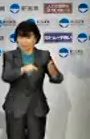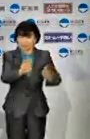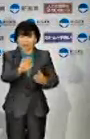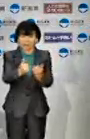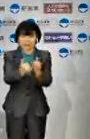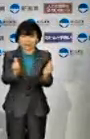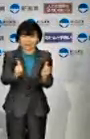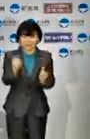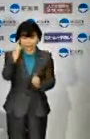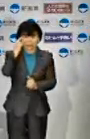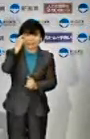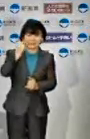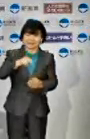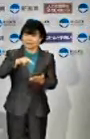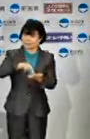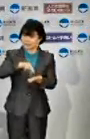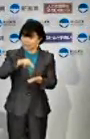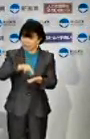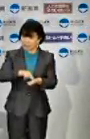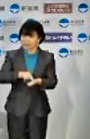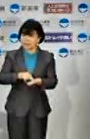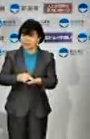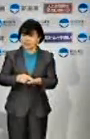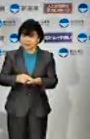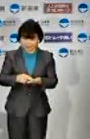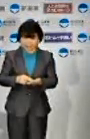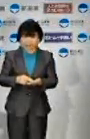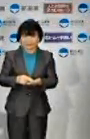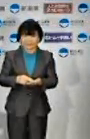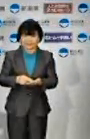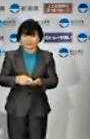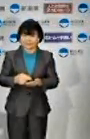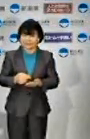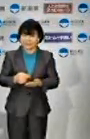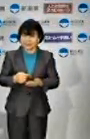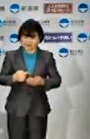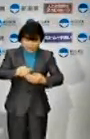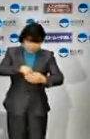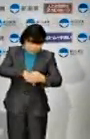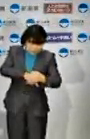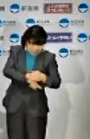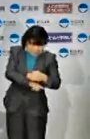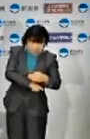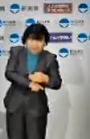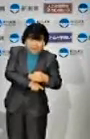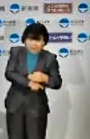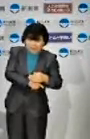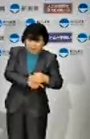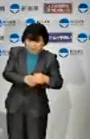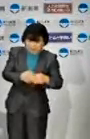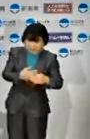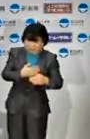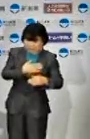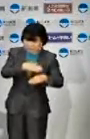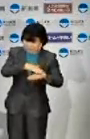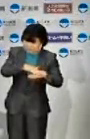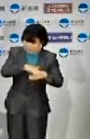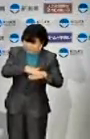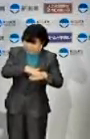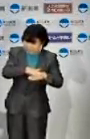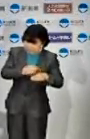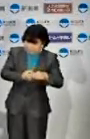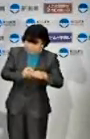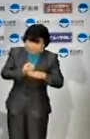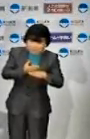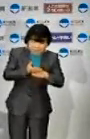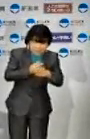県民の意識としてうちに秘めてある愛着はたくさんあるのに外に出して